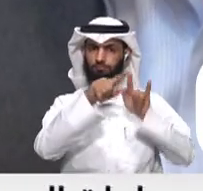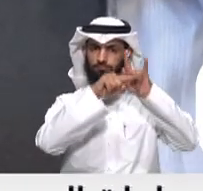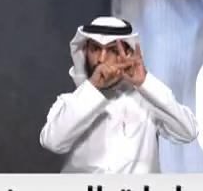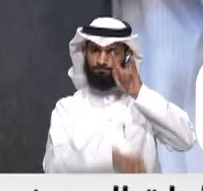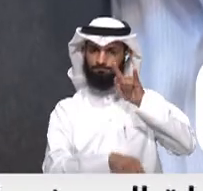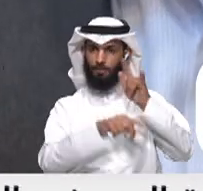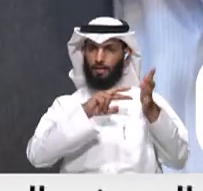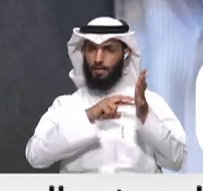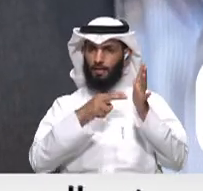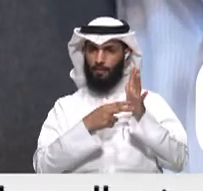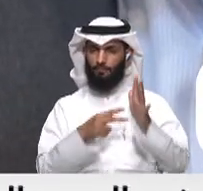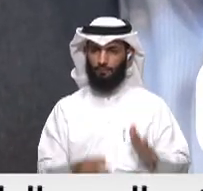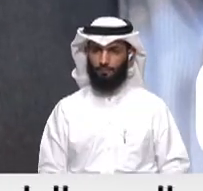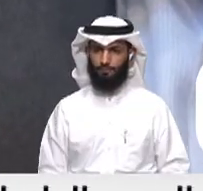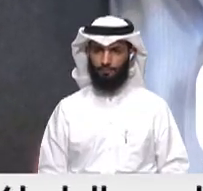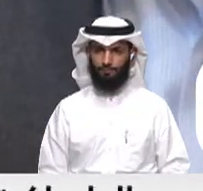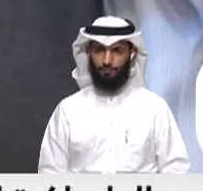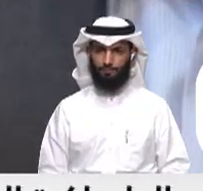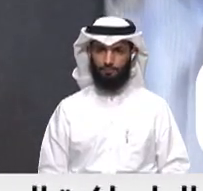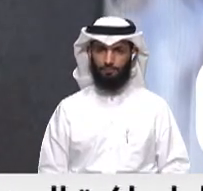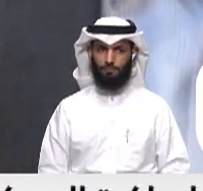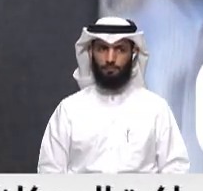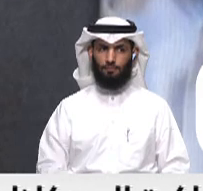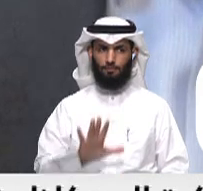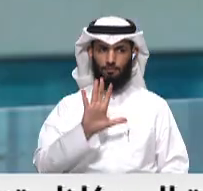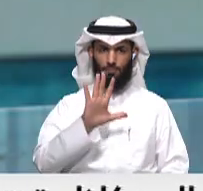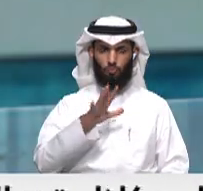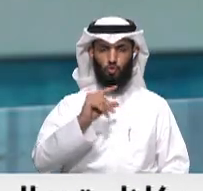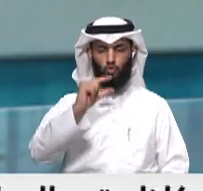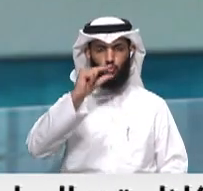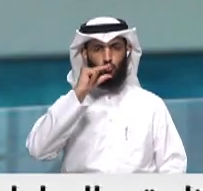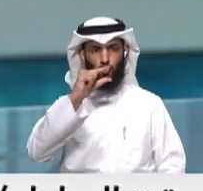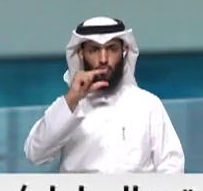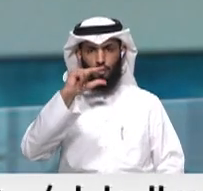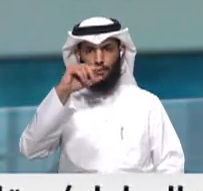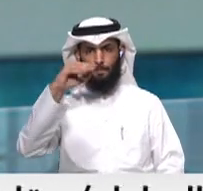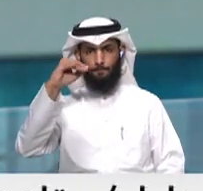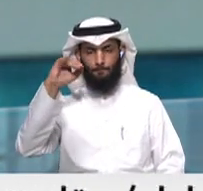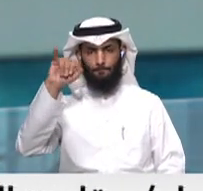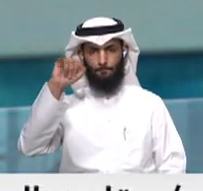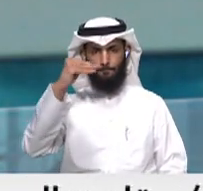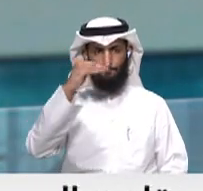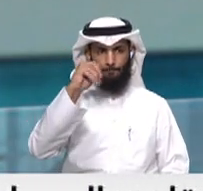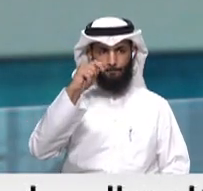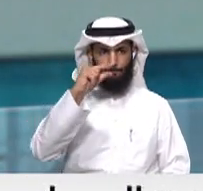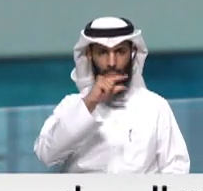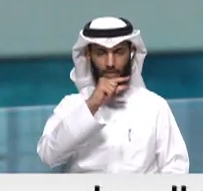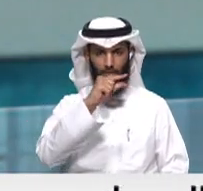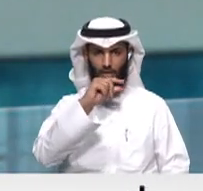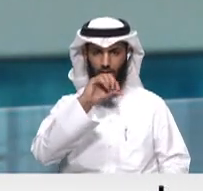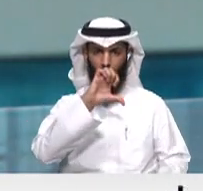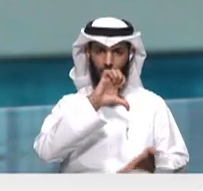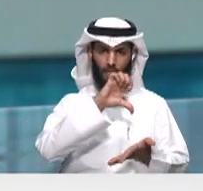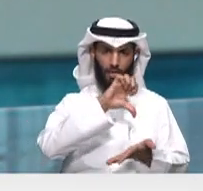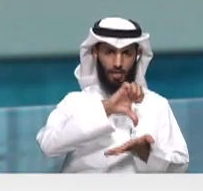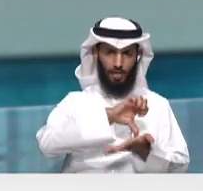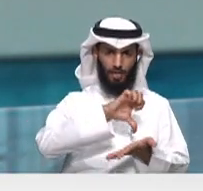الإسرائيلي في الزمان في المكان في المستوى. دكتور محمد، كيف سيكون الرد الإيراني؟ يعني نحن